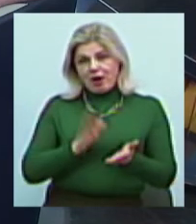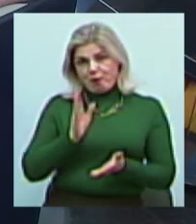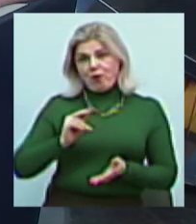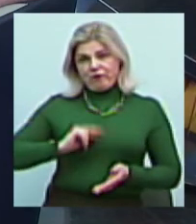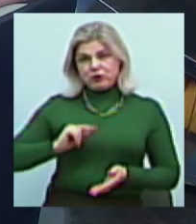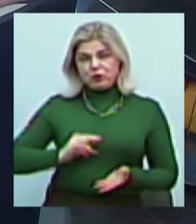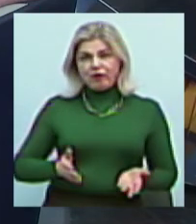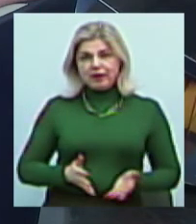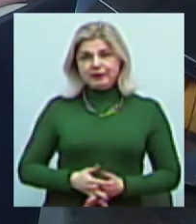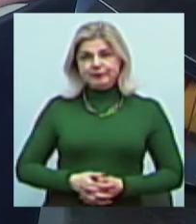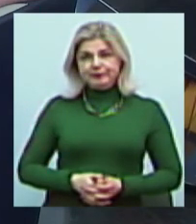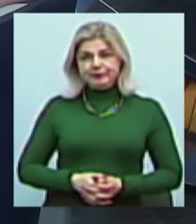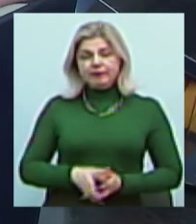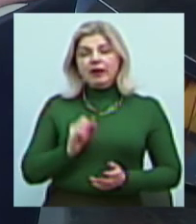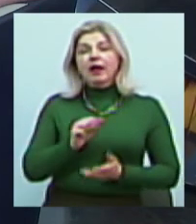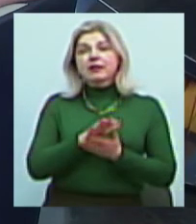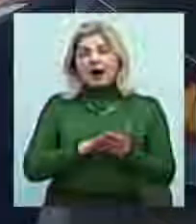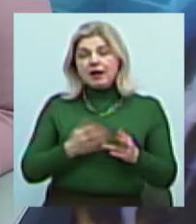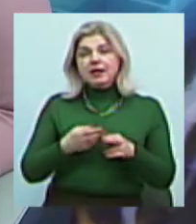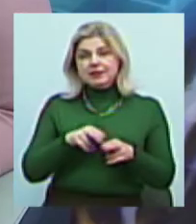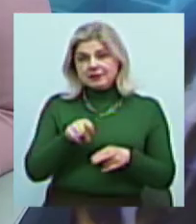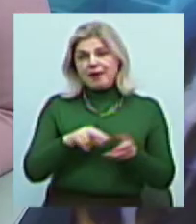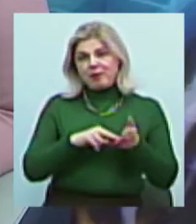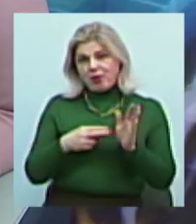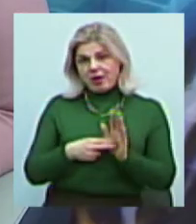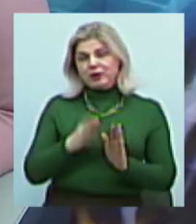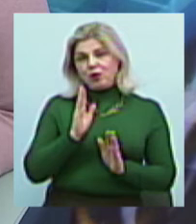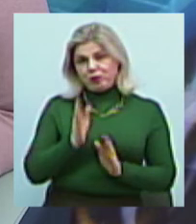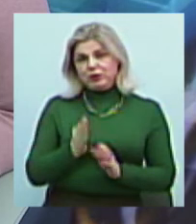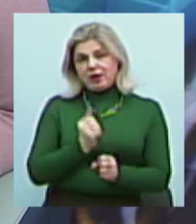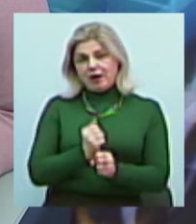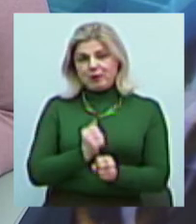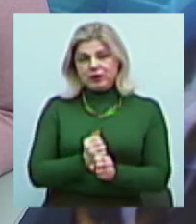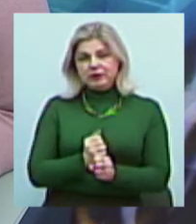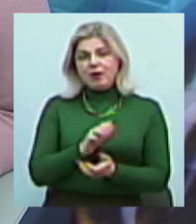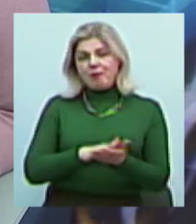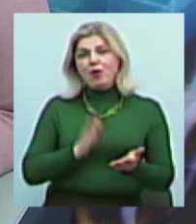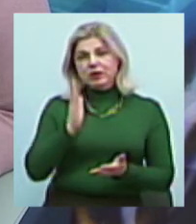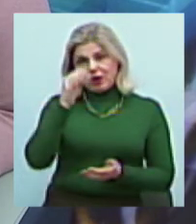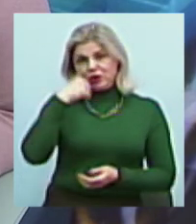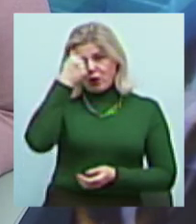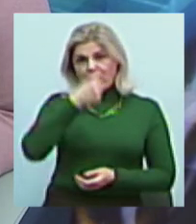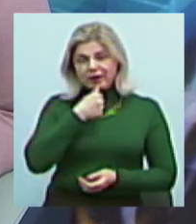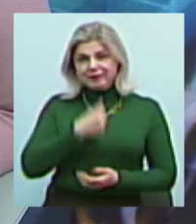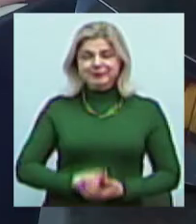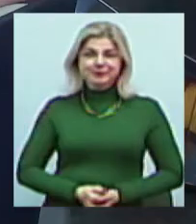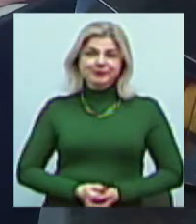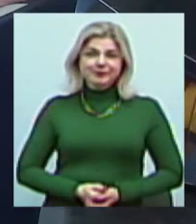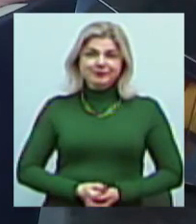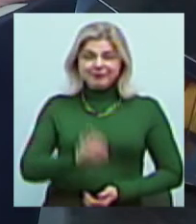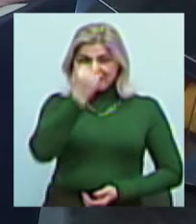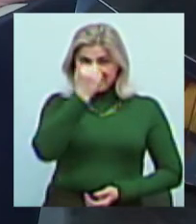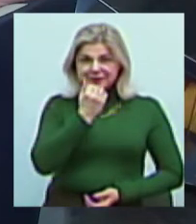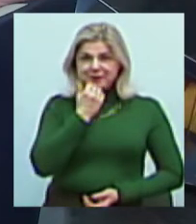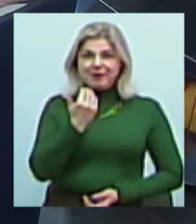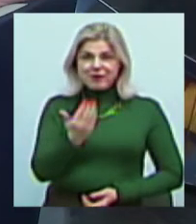тобто вони і надалі ці проєкти повинні бути сталими, функціонувати і в подальші роки. Ну що ж, Тетяна, спасибі вам,